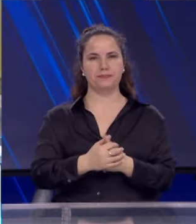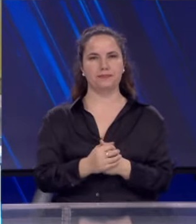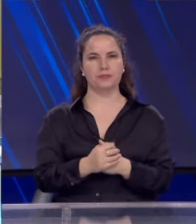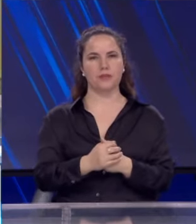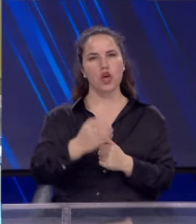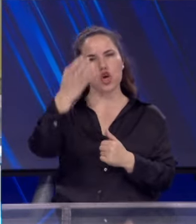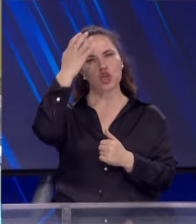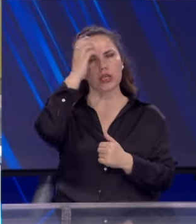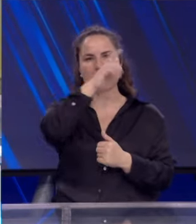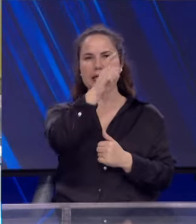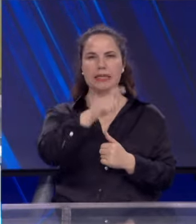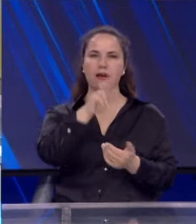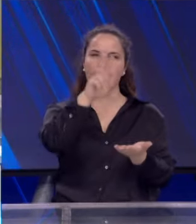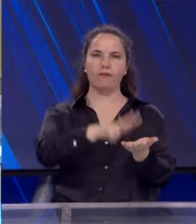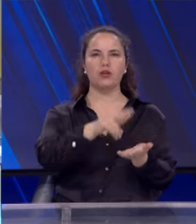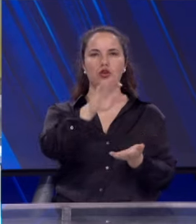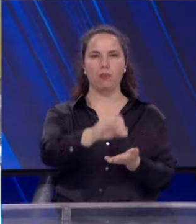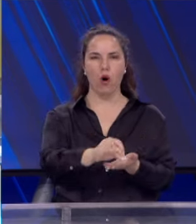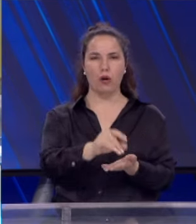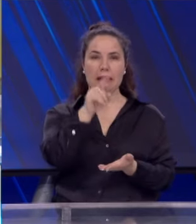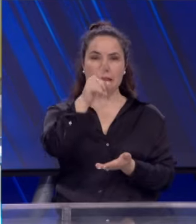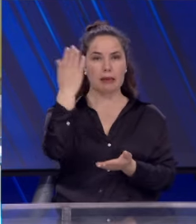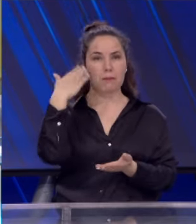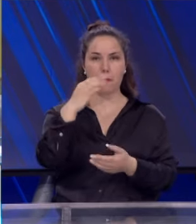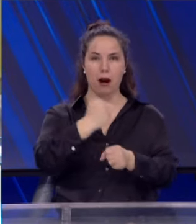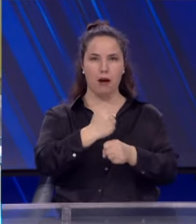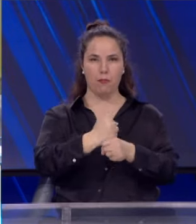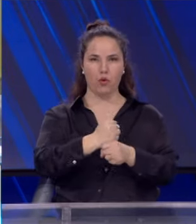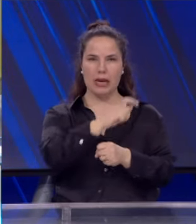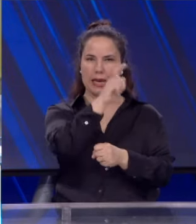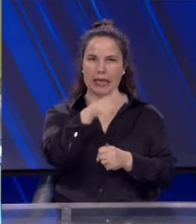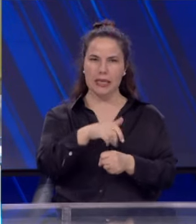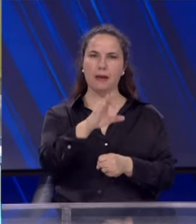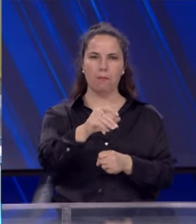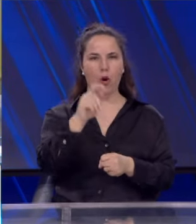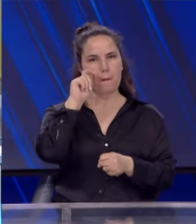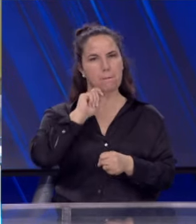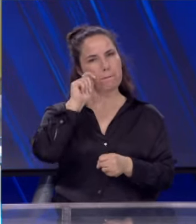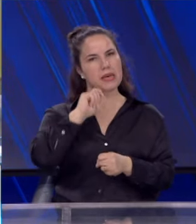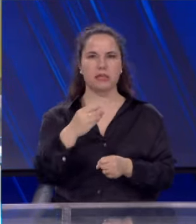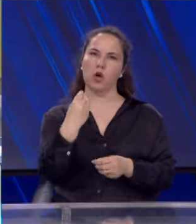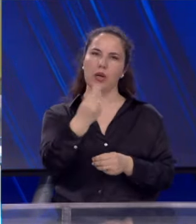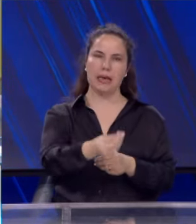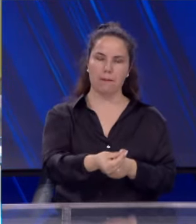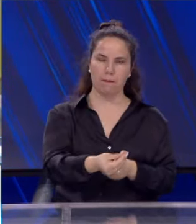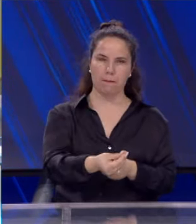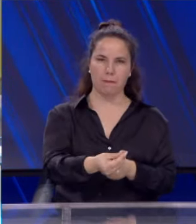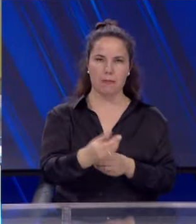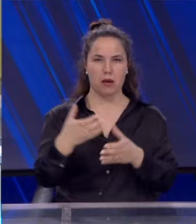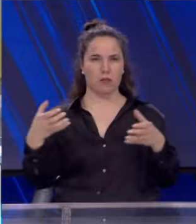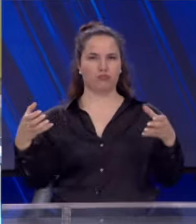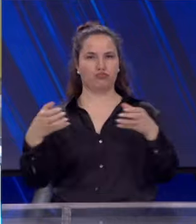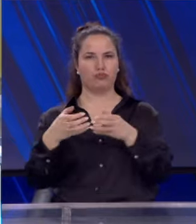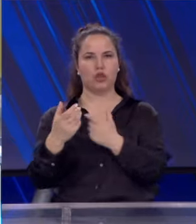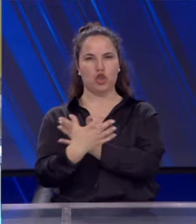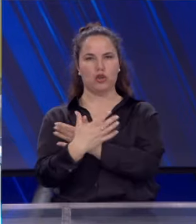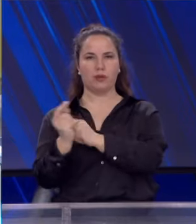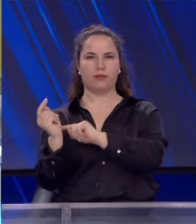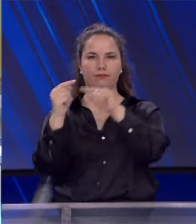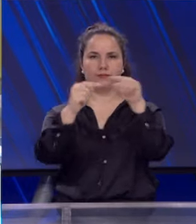Shteti i fqinje do të njohë vitet e punës për efekt pensioni. Një delegacion shqiptar me ministrin e jashtëm do të jetë në Rom për